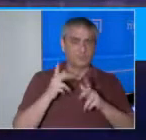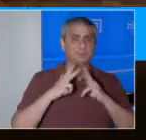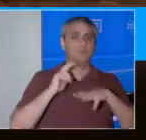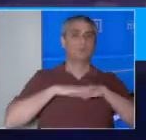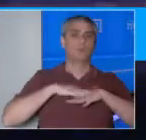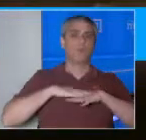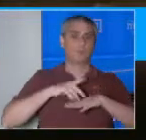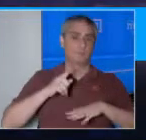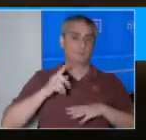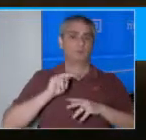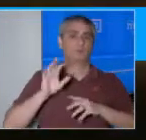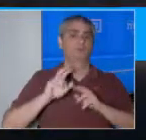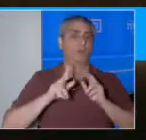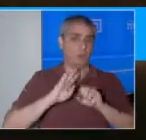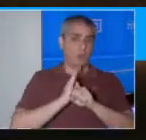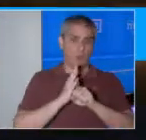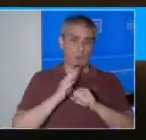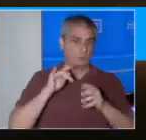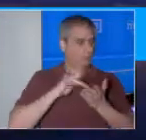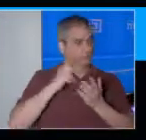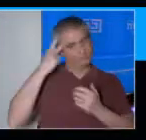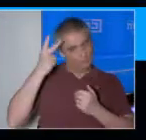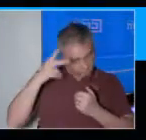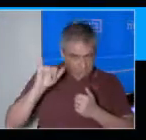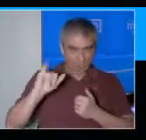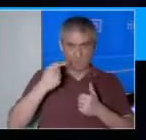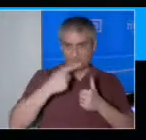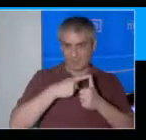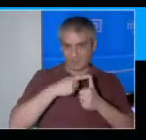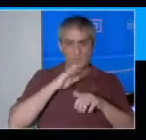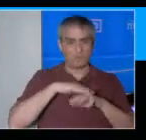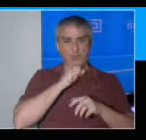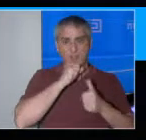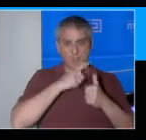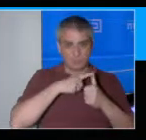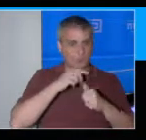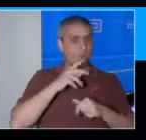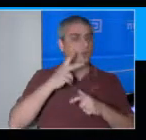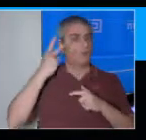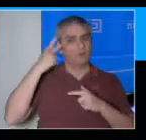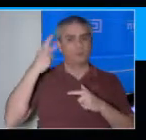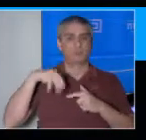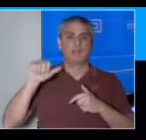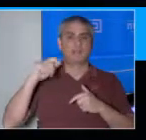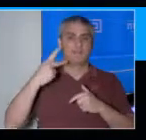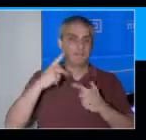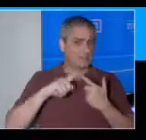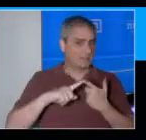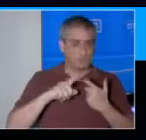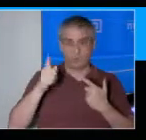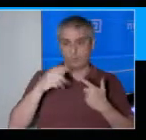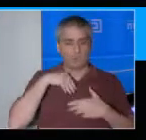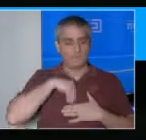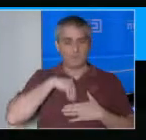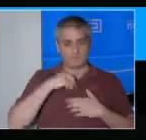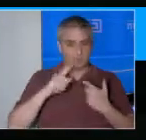המומחים, לענייני קורונה, שיושבים שם גם פרופסור יעקב גינדין, שהוא מומחה לגריאטריה, פרופסור איתן פרידמן, שהוא